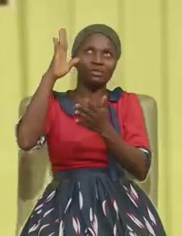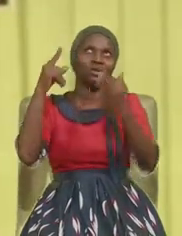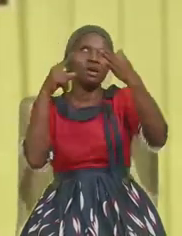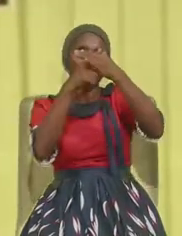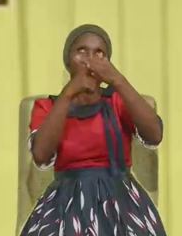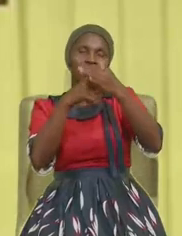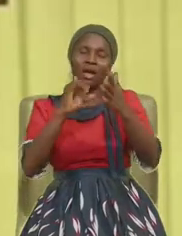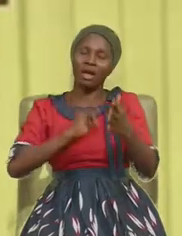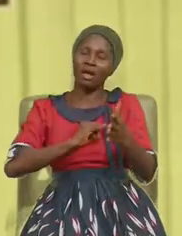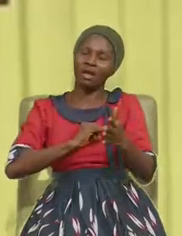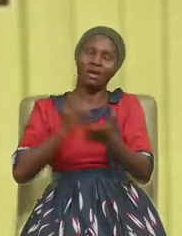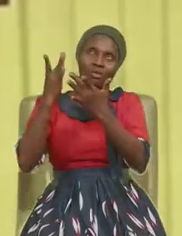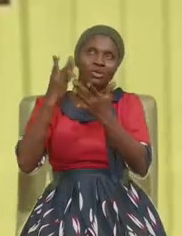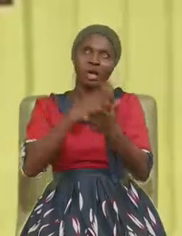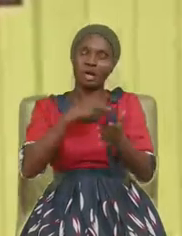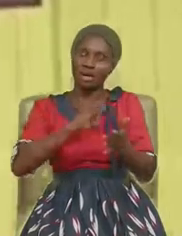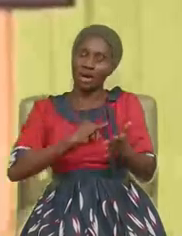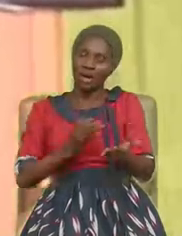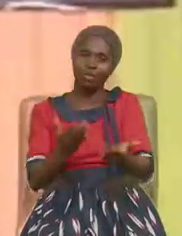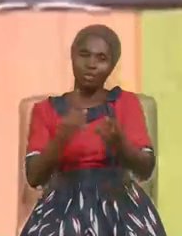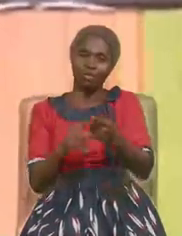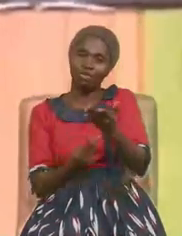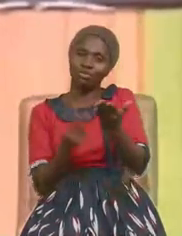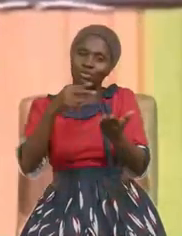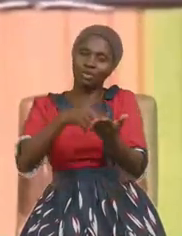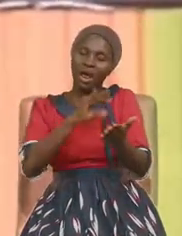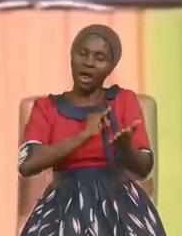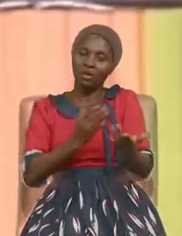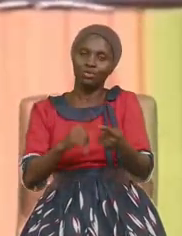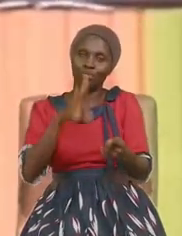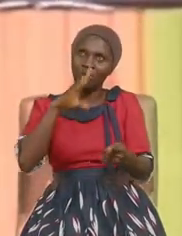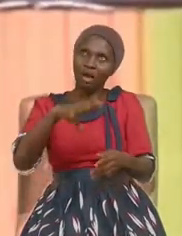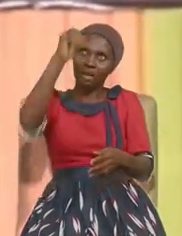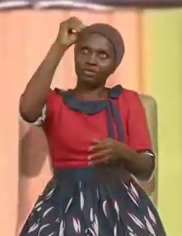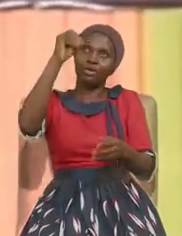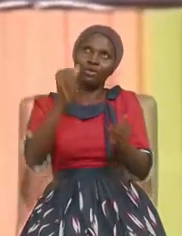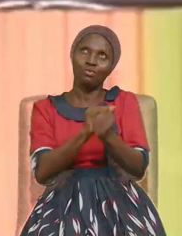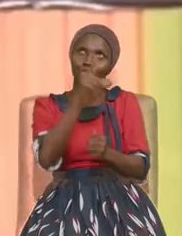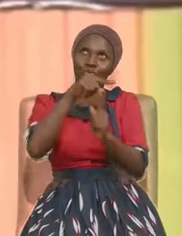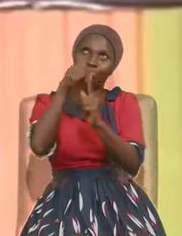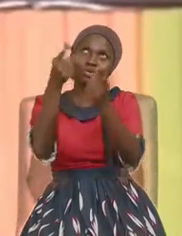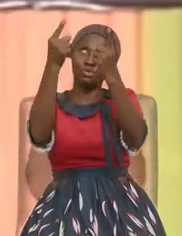veux me ressusciter avec toi. Je veux être enlevé quand tu viendras. Et dit, si